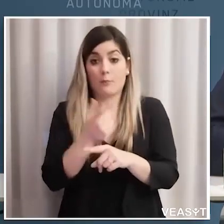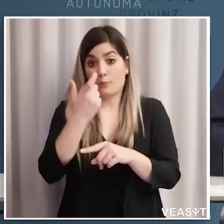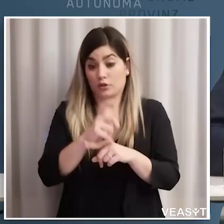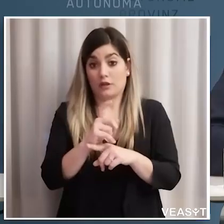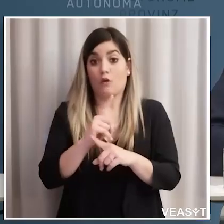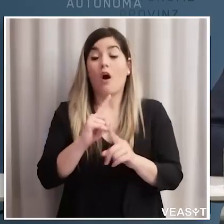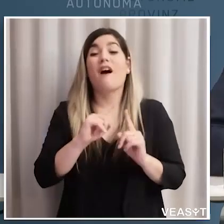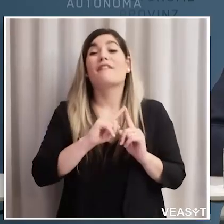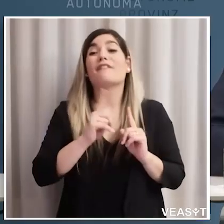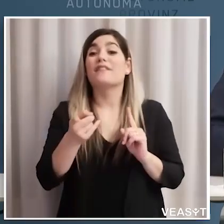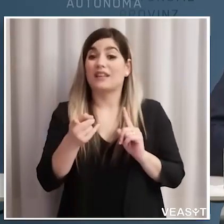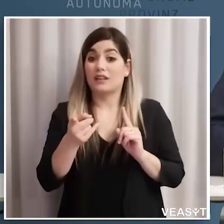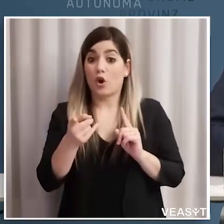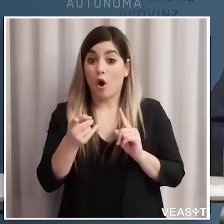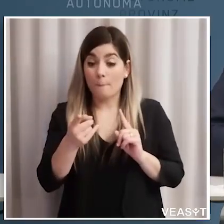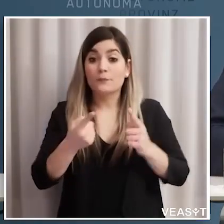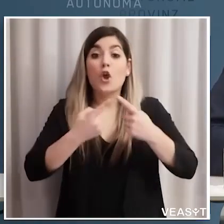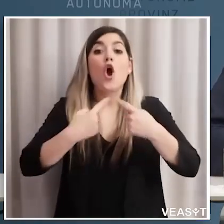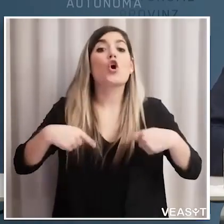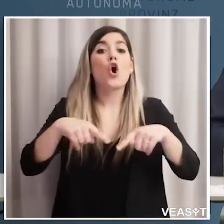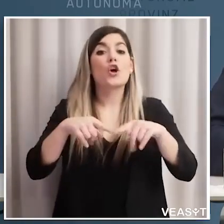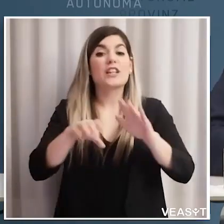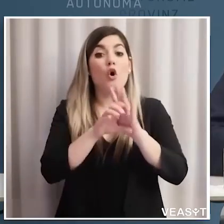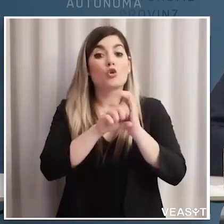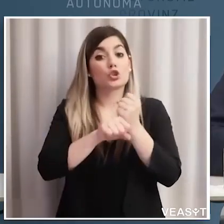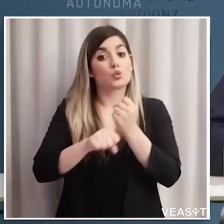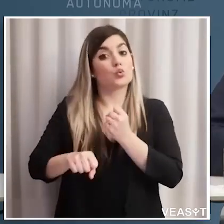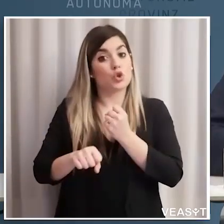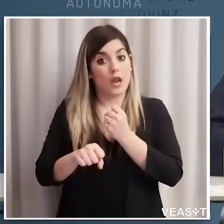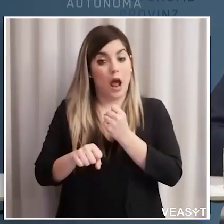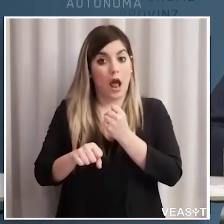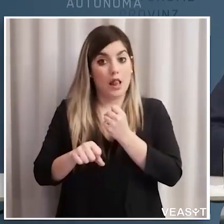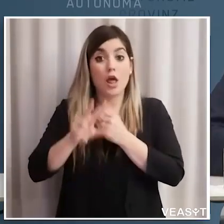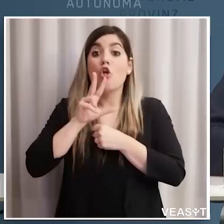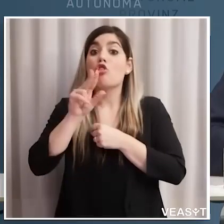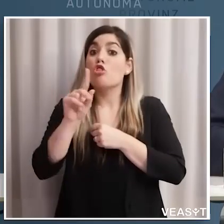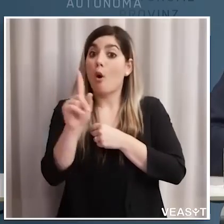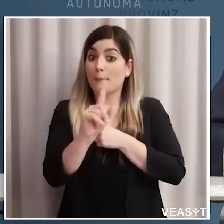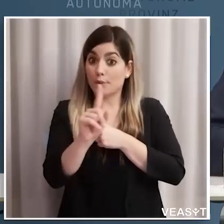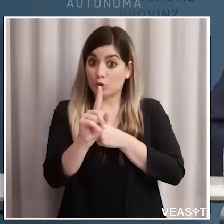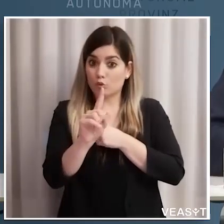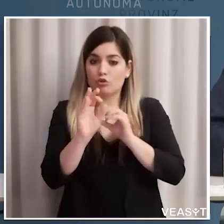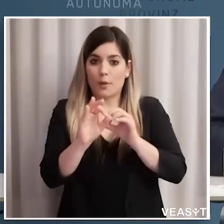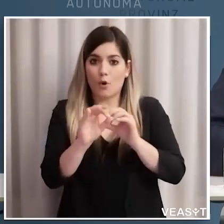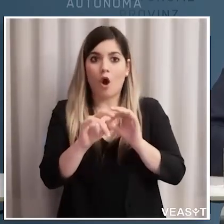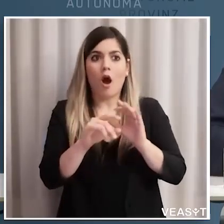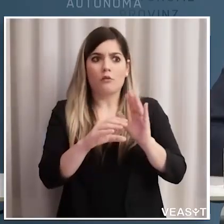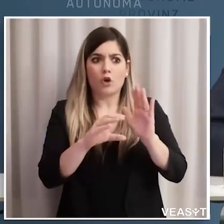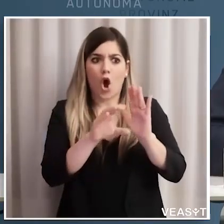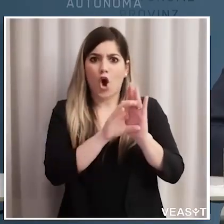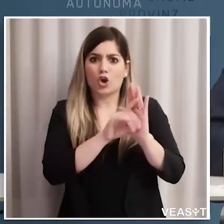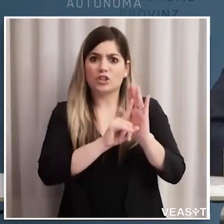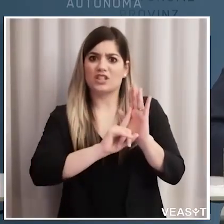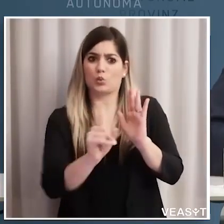una Corte Costituzionale non si pronunci sulla norma in senso di dichiarazione della illegittimità costituzionale, fino a quel momento lì